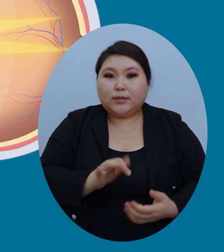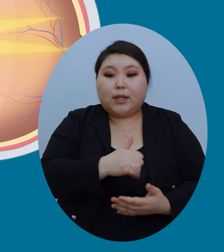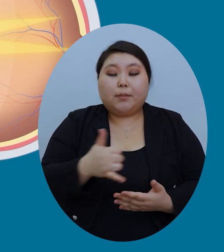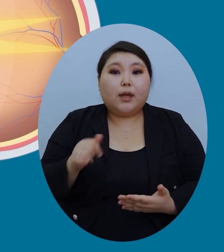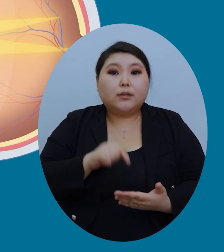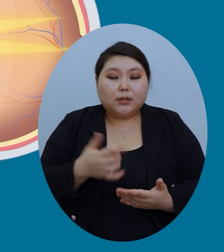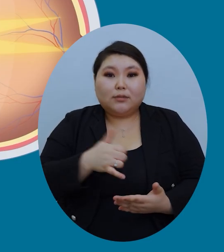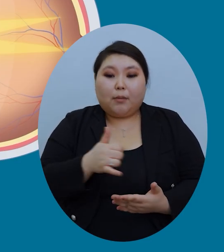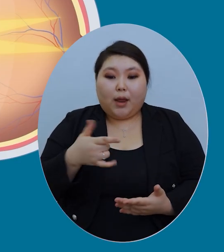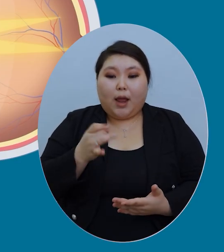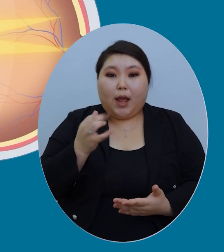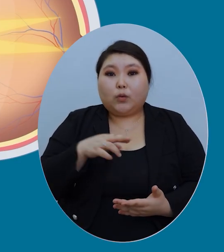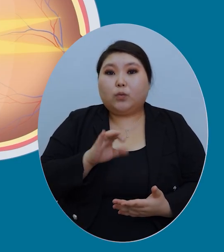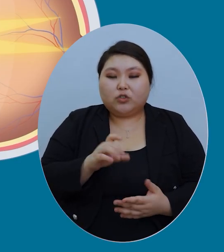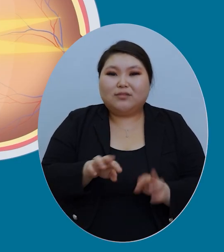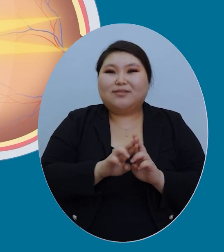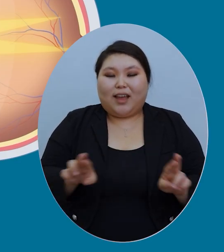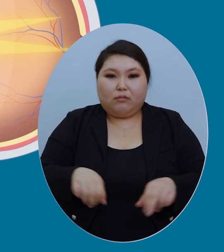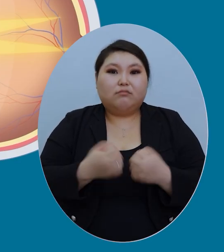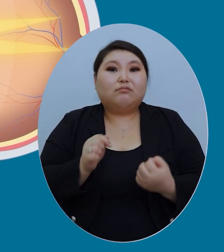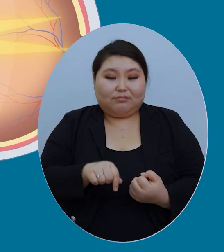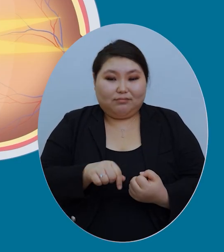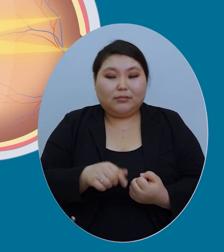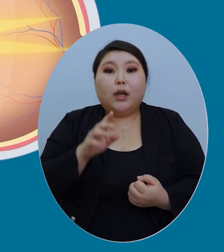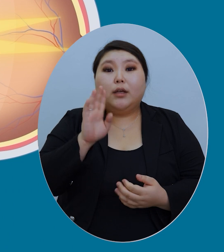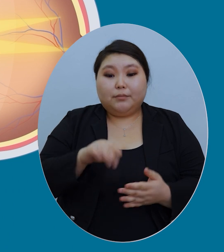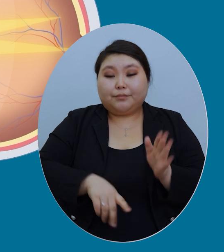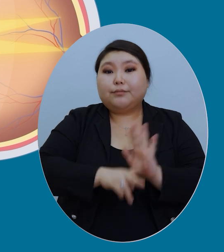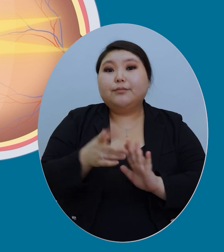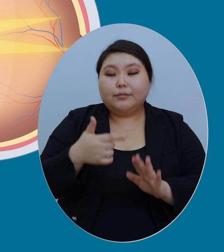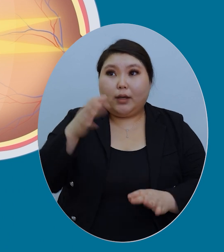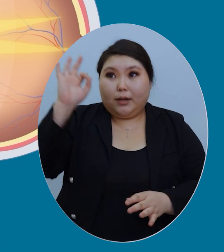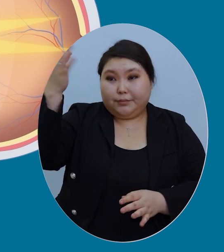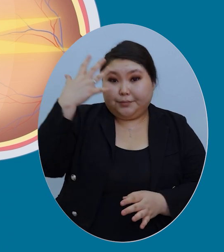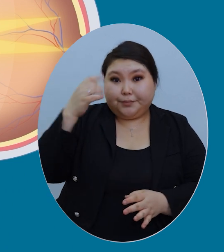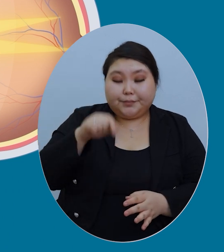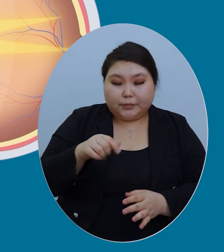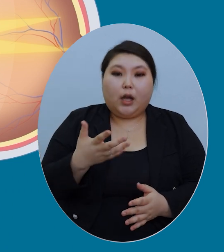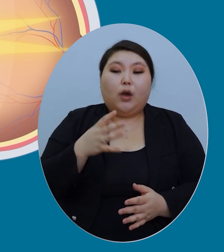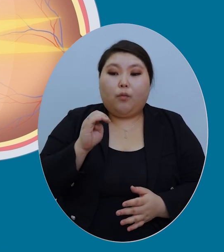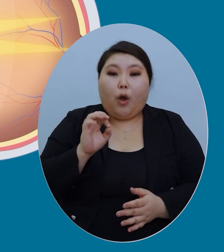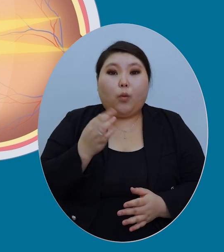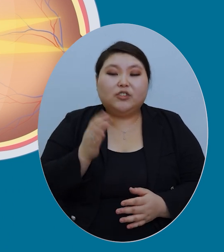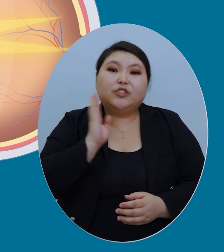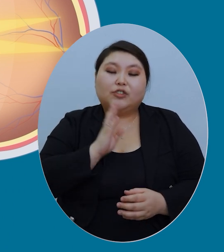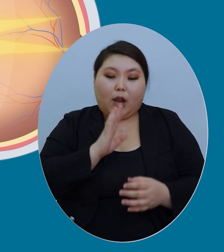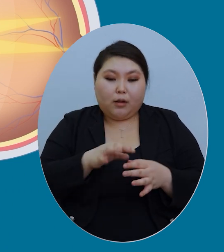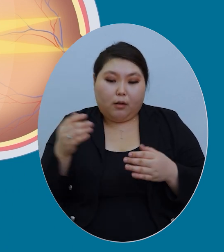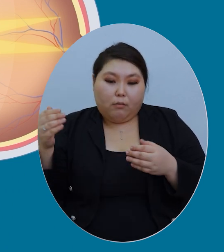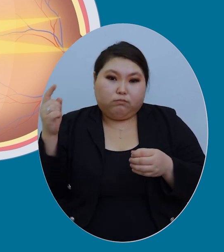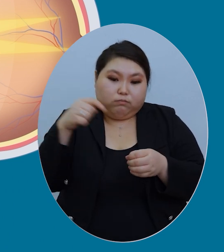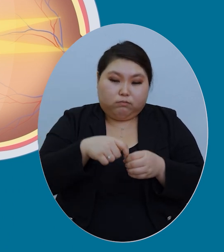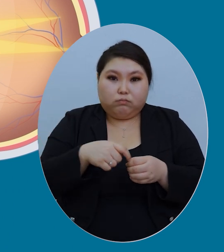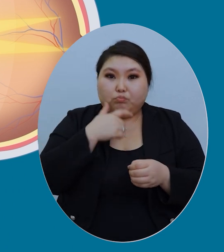дээр ялгаатай хугарч болдог. Иймээс гэрлийн фокус шар толбон дээр тогтож чаддгүй өөр хэсгүүдэд